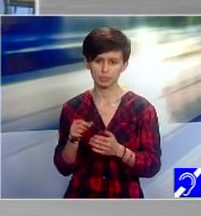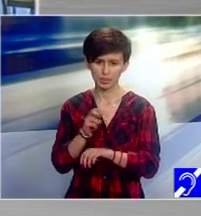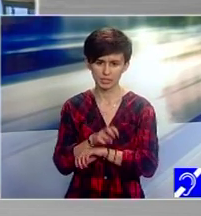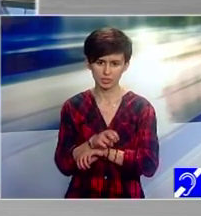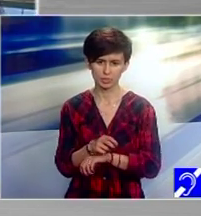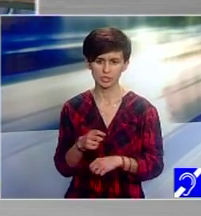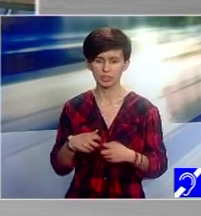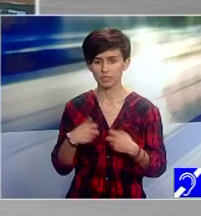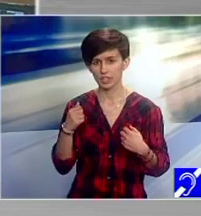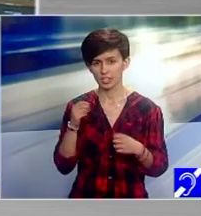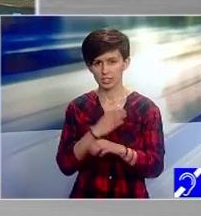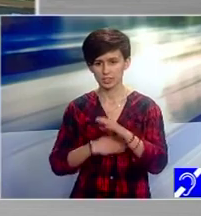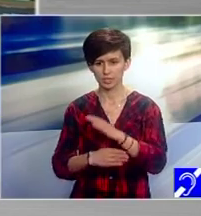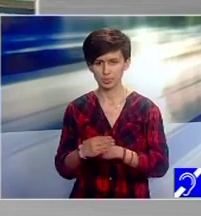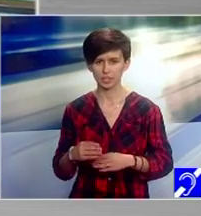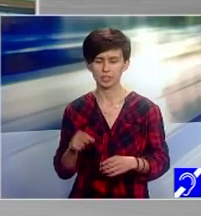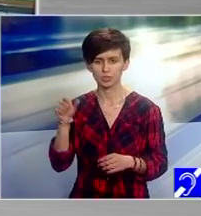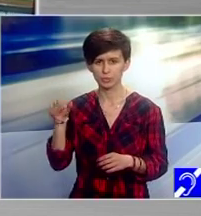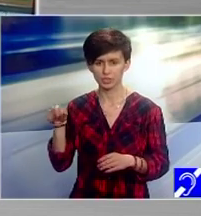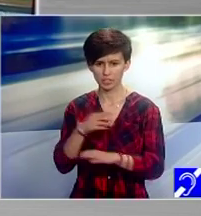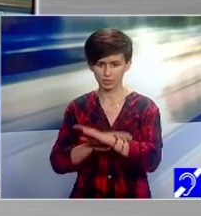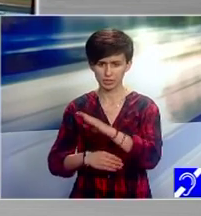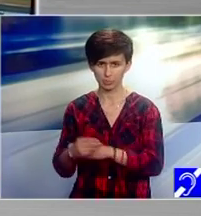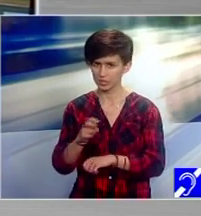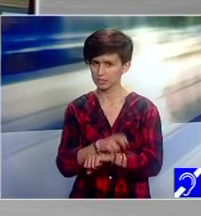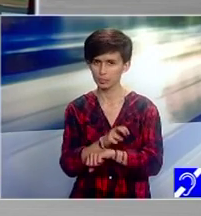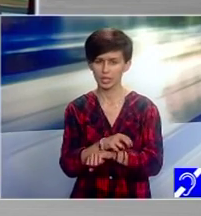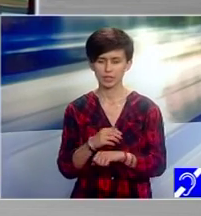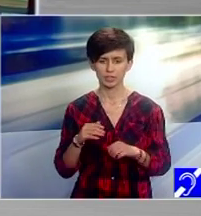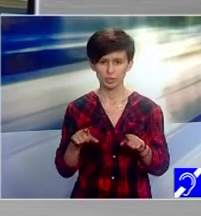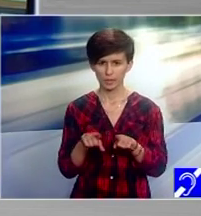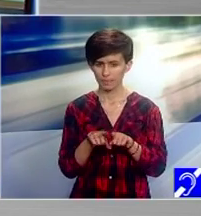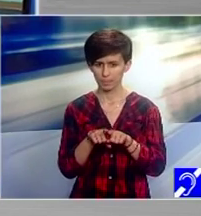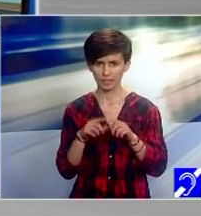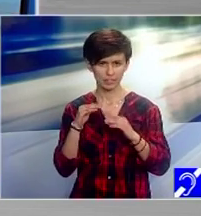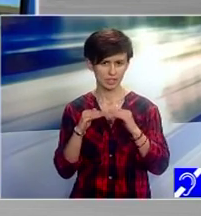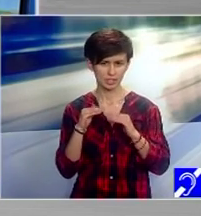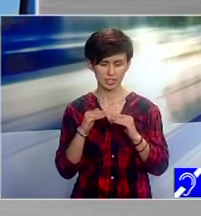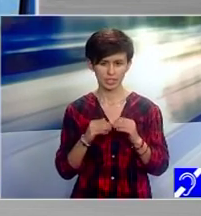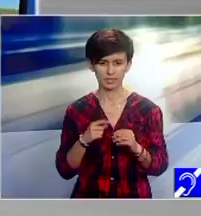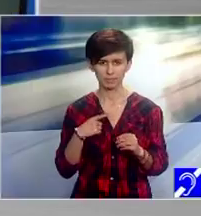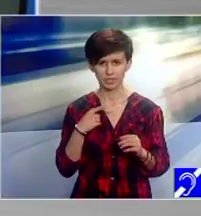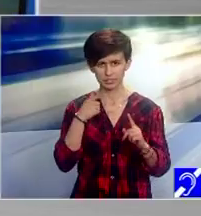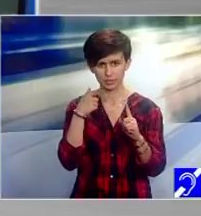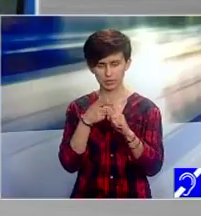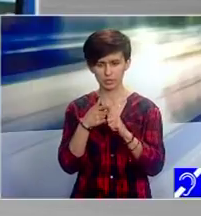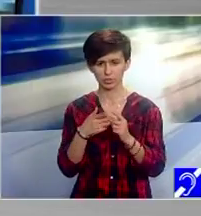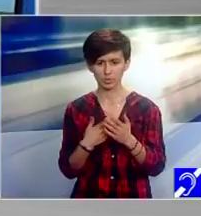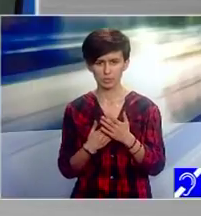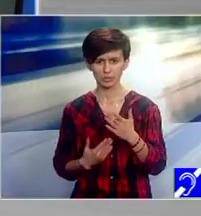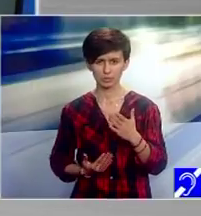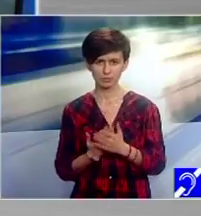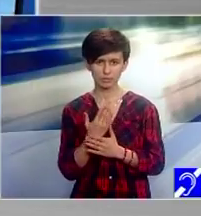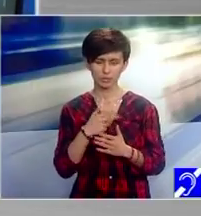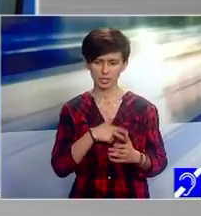fără dizabilități participă în egală măsură. Un drum și până la urmă un obiectiv spre inovare socială, pentru că